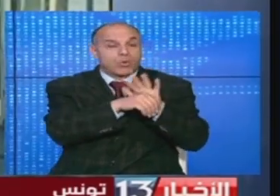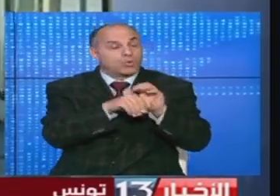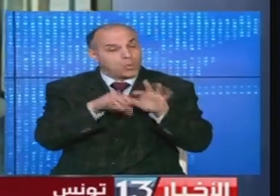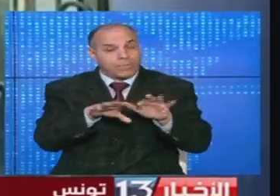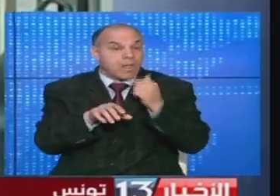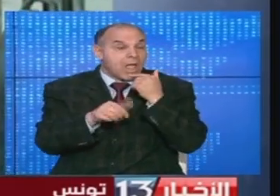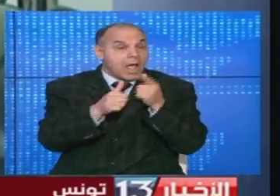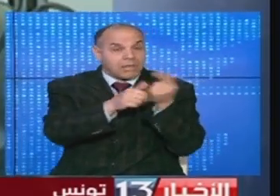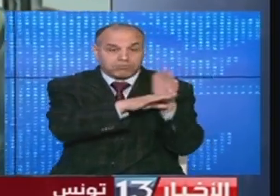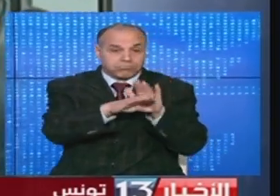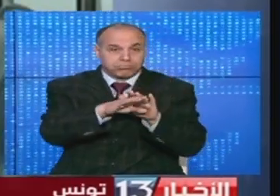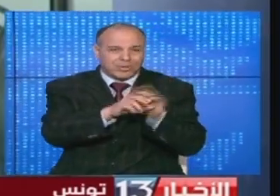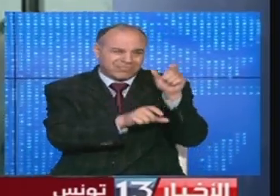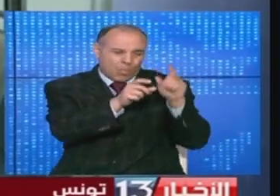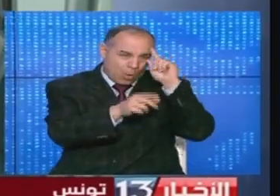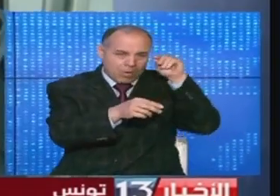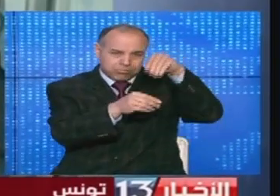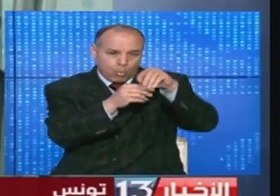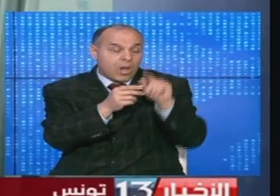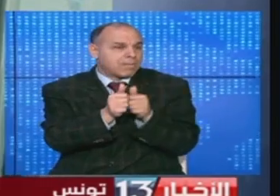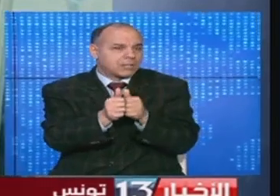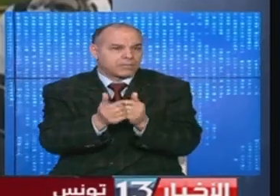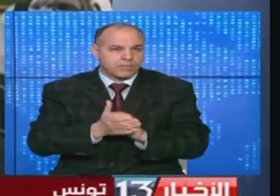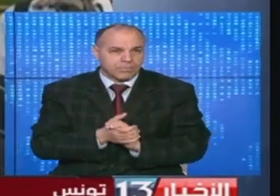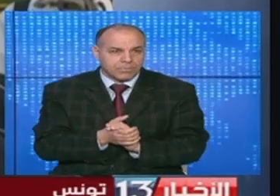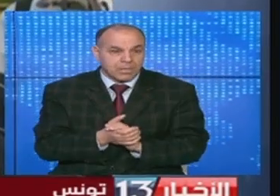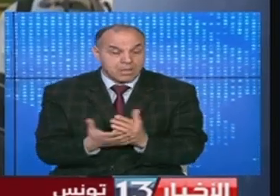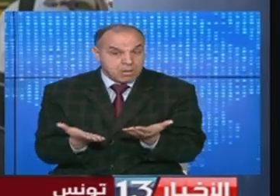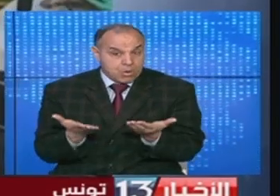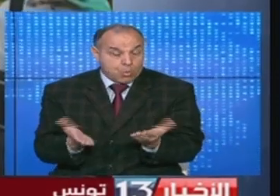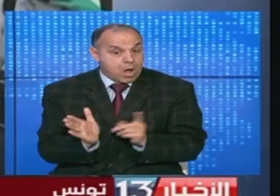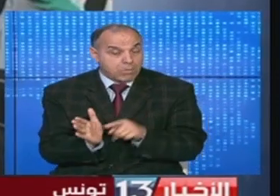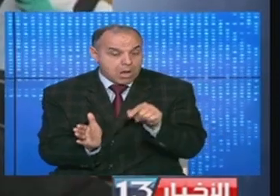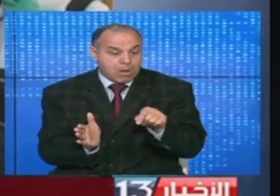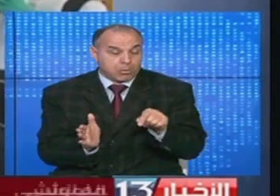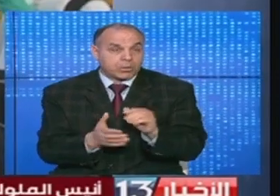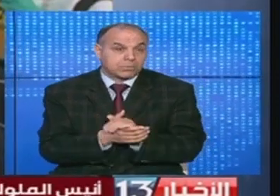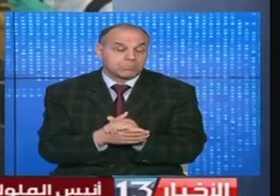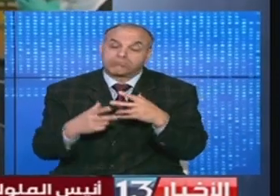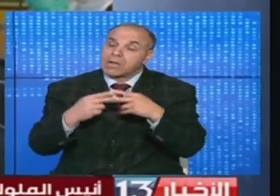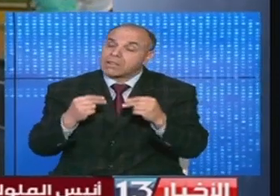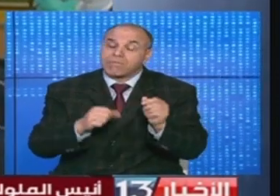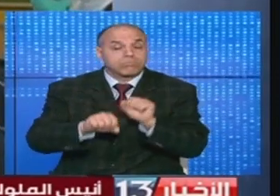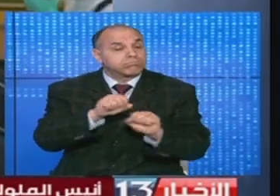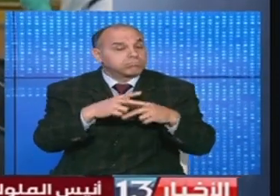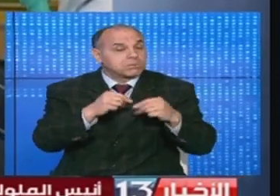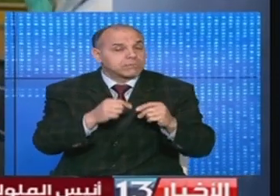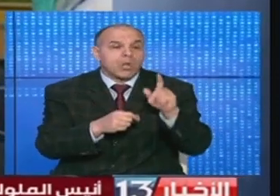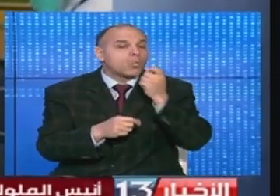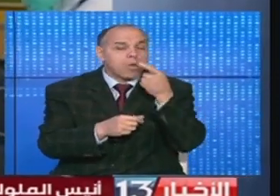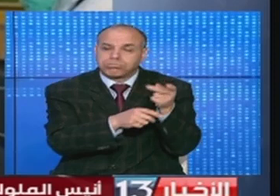وحمايه لمست عمليه وسائل النقل العمومي اكيد التغيير وتنظيف وتعقيم